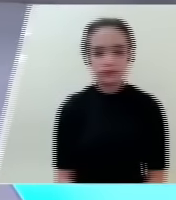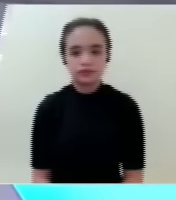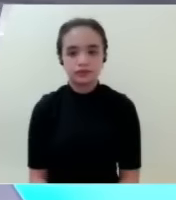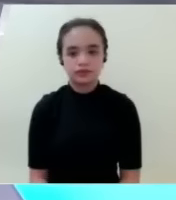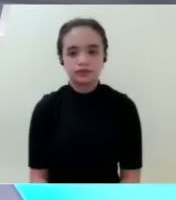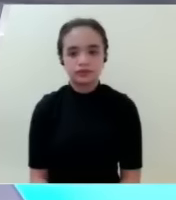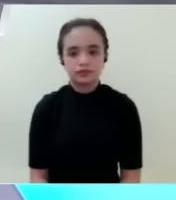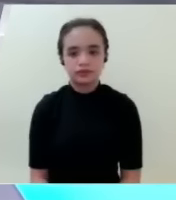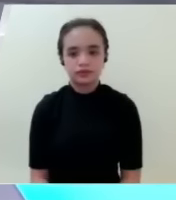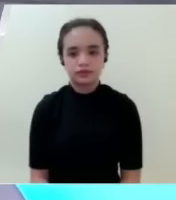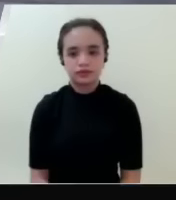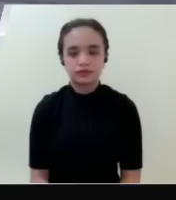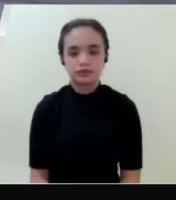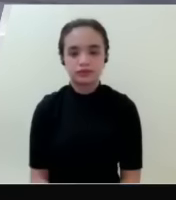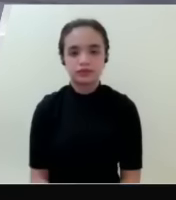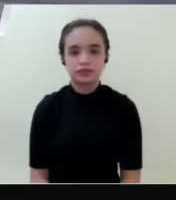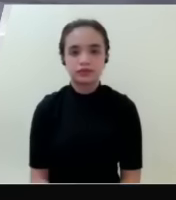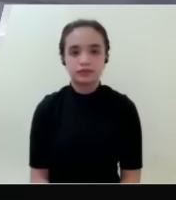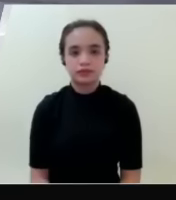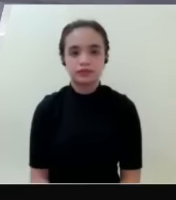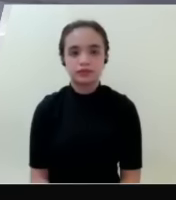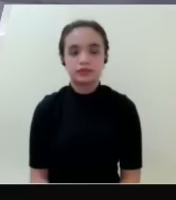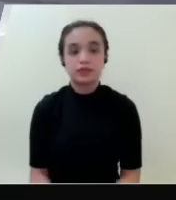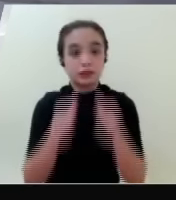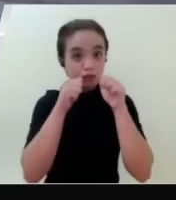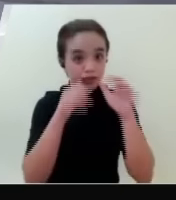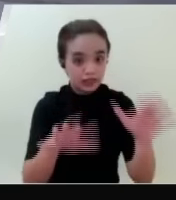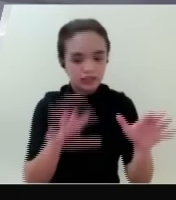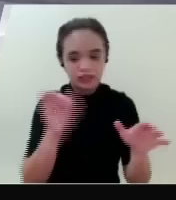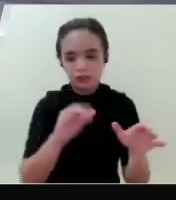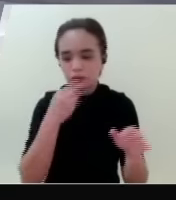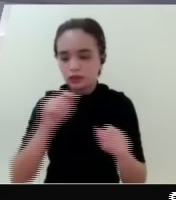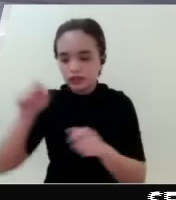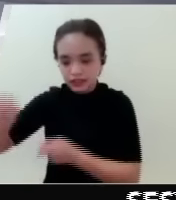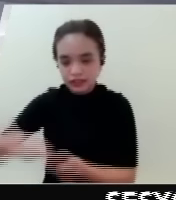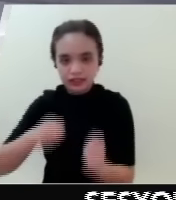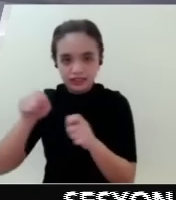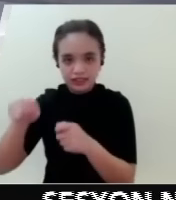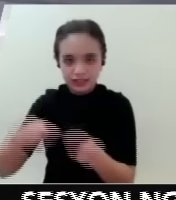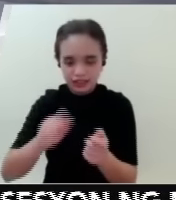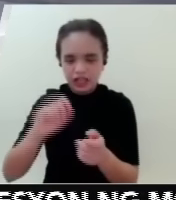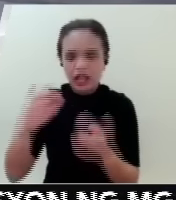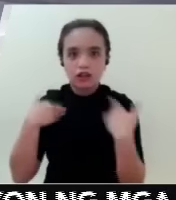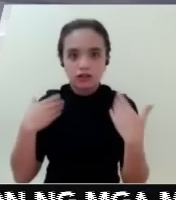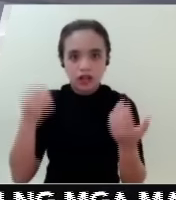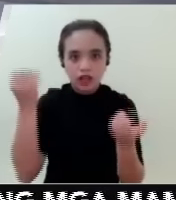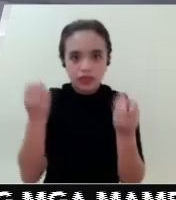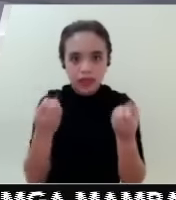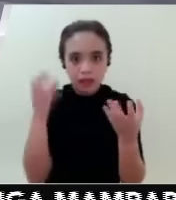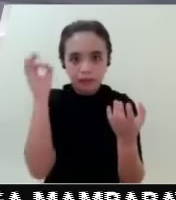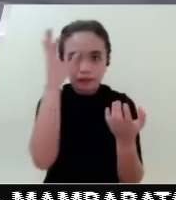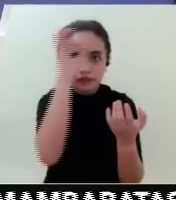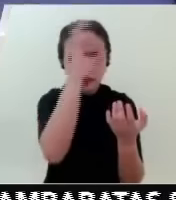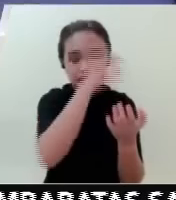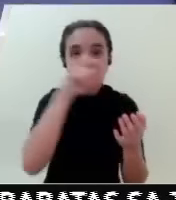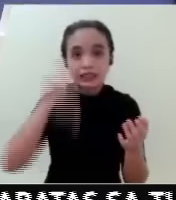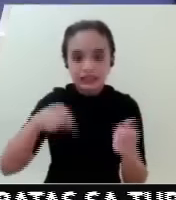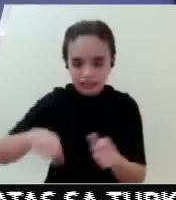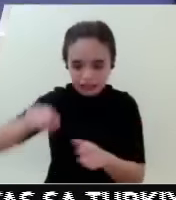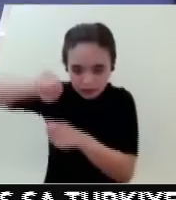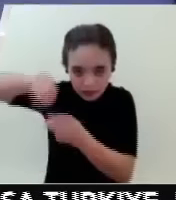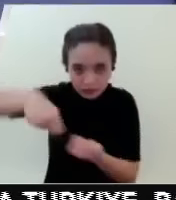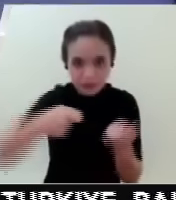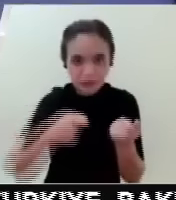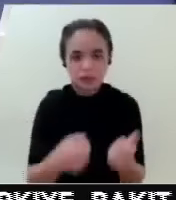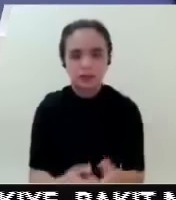Pinagpapala raw ang mga nagpapala, gaya po ng nakaipon na mabarya na sa dami, e kailangan pang palain. San